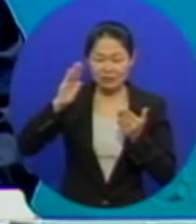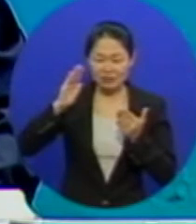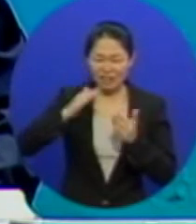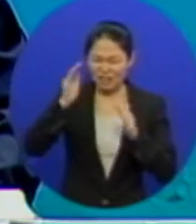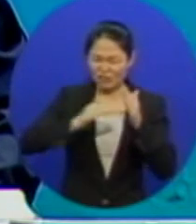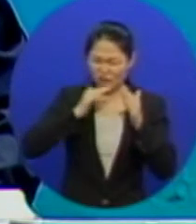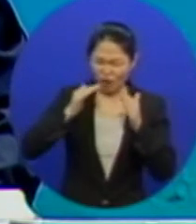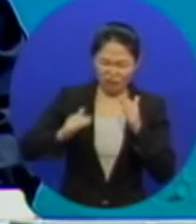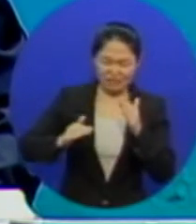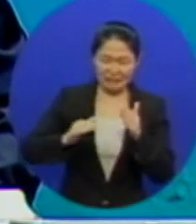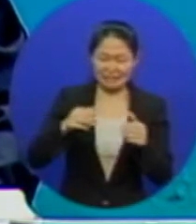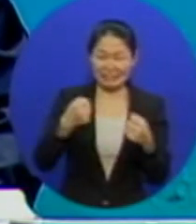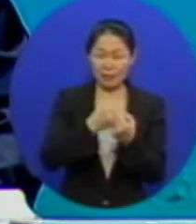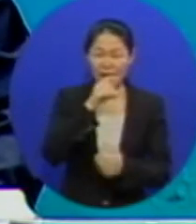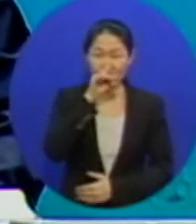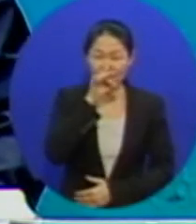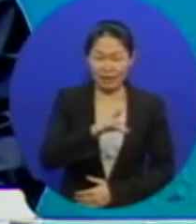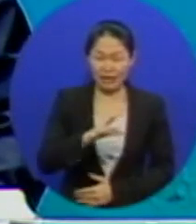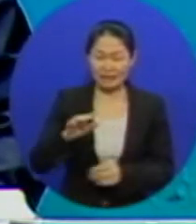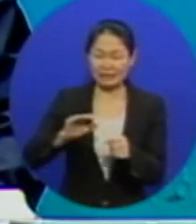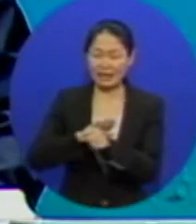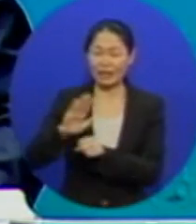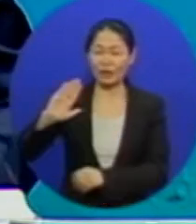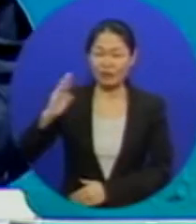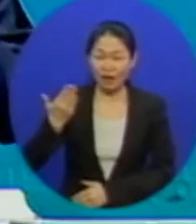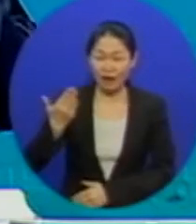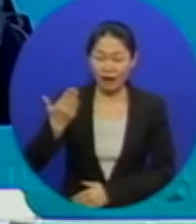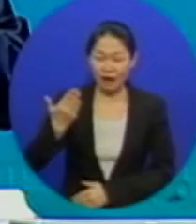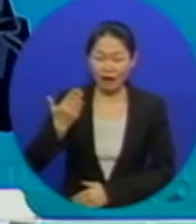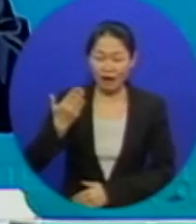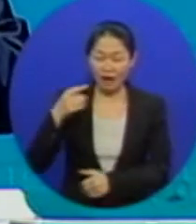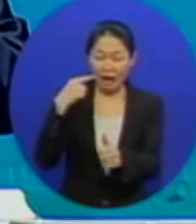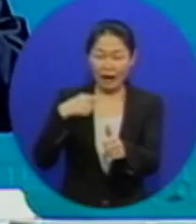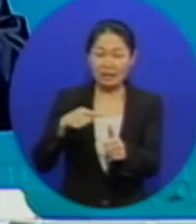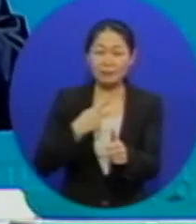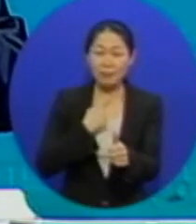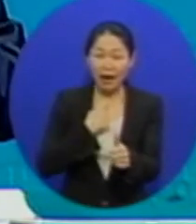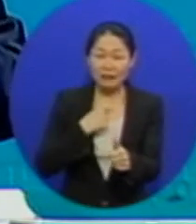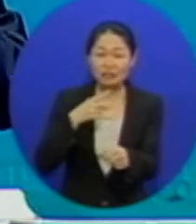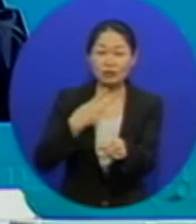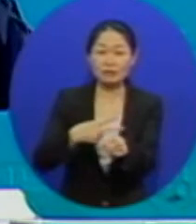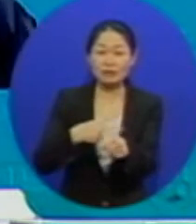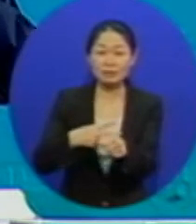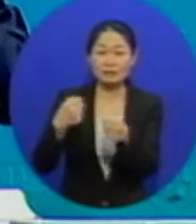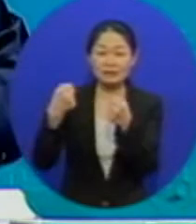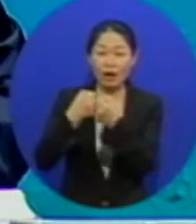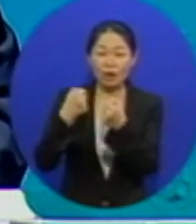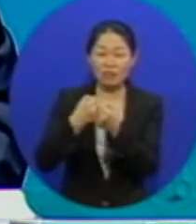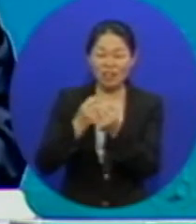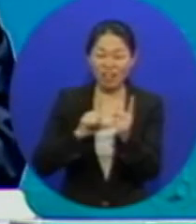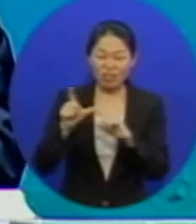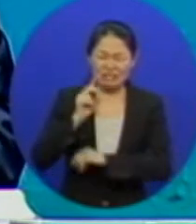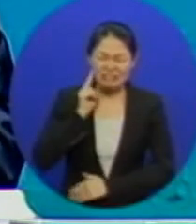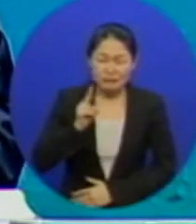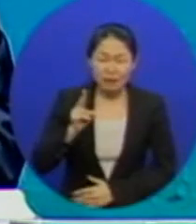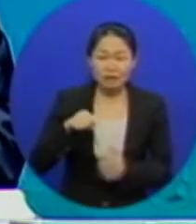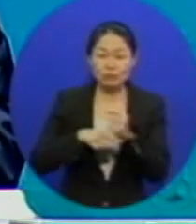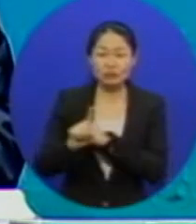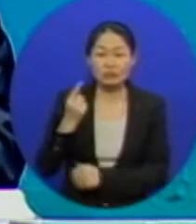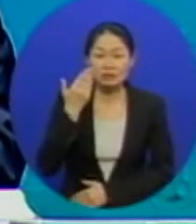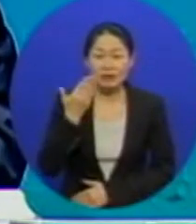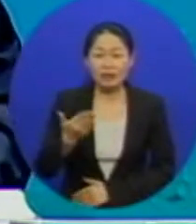절대로 싸움 안 된다 사랑 해야 된다 그래 뜬 선생님들이 싸울 때는 더 싸우는게 웬 까닭이